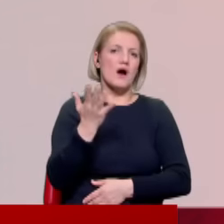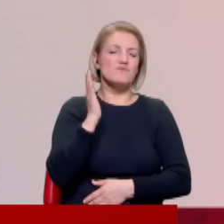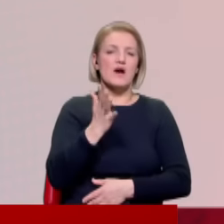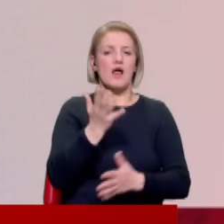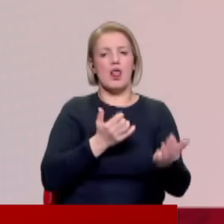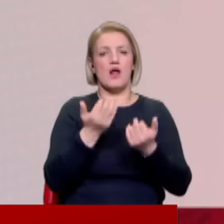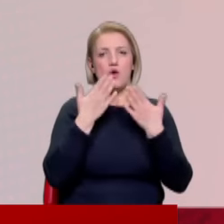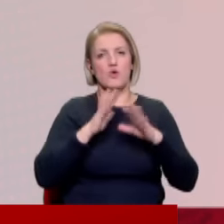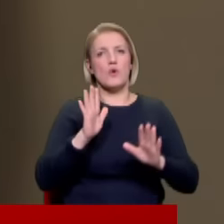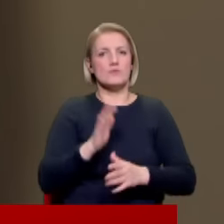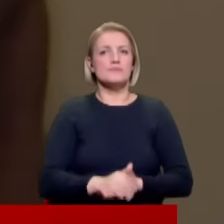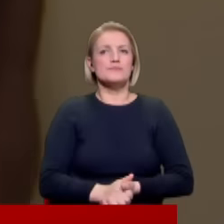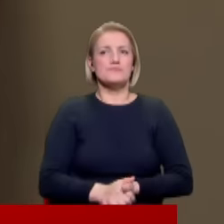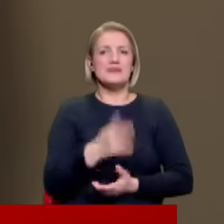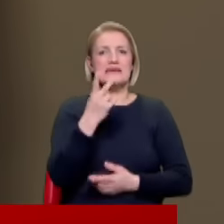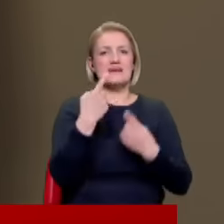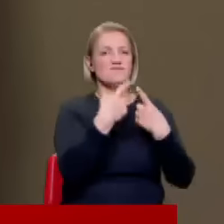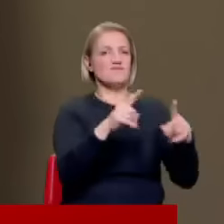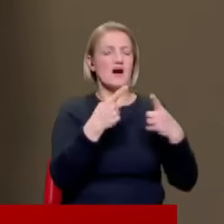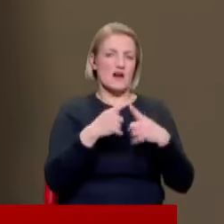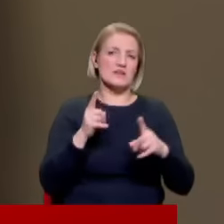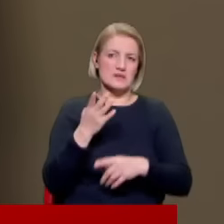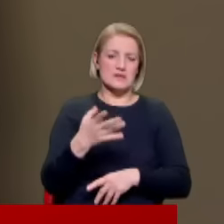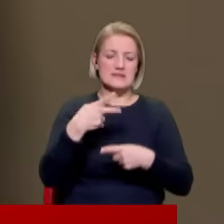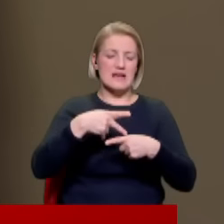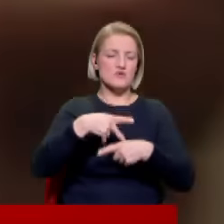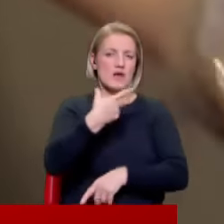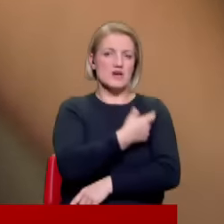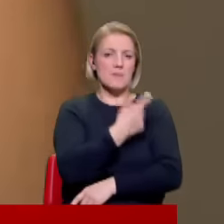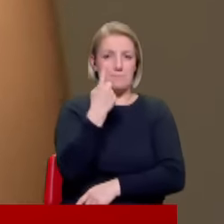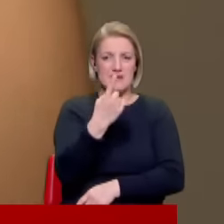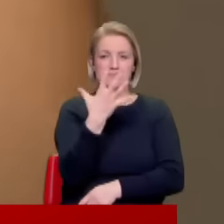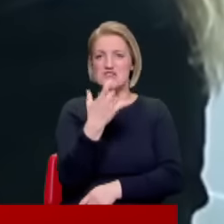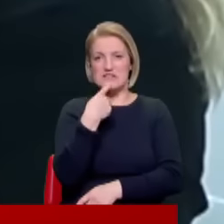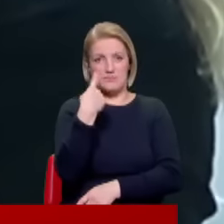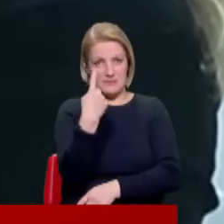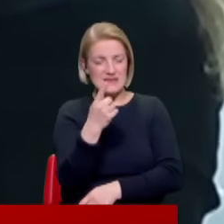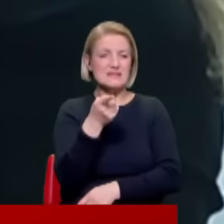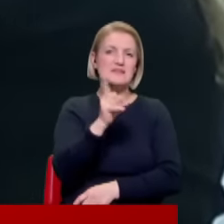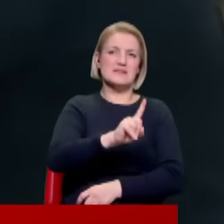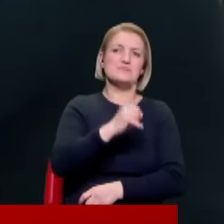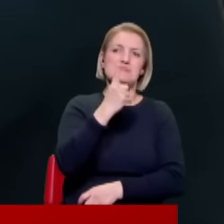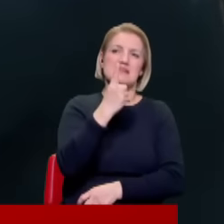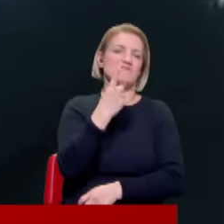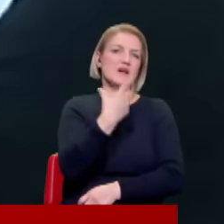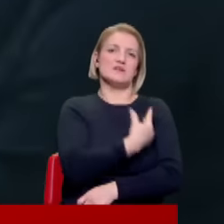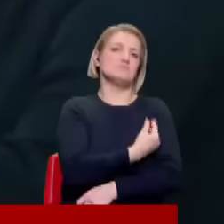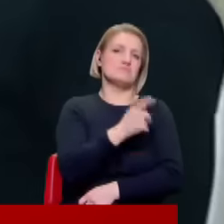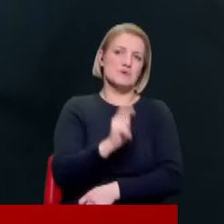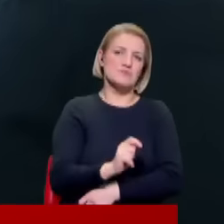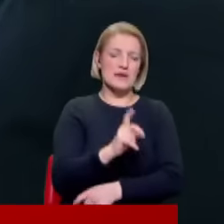yok açıkçası. Talep az. İki farklı türü var zatüre aşısının. Biri 5 yılda bir, diğeri sadece bir kez